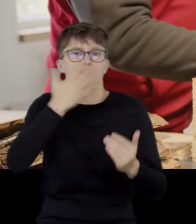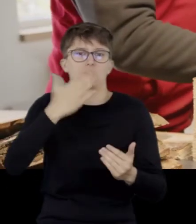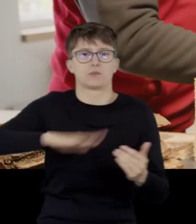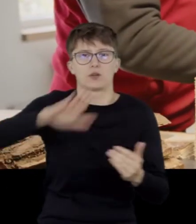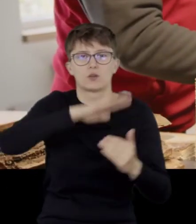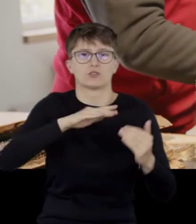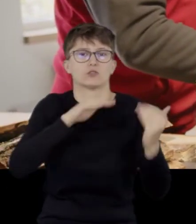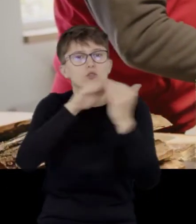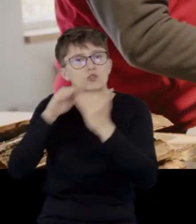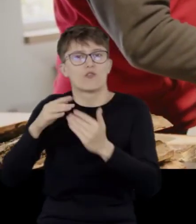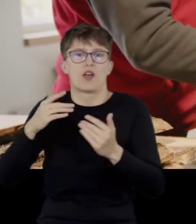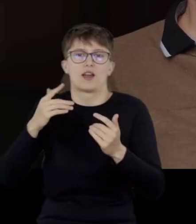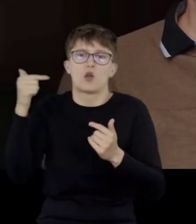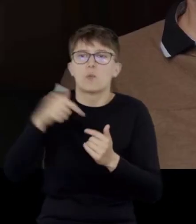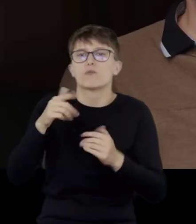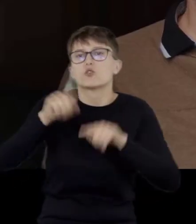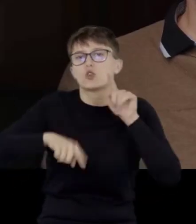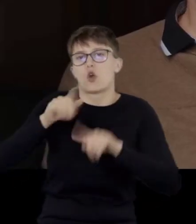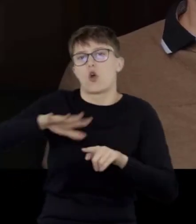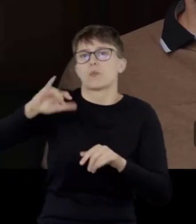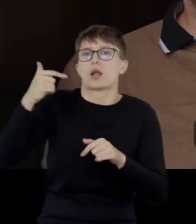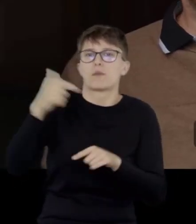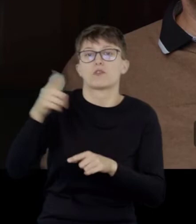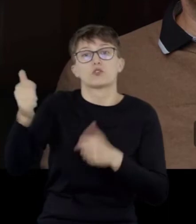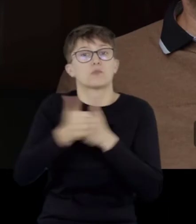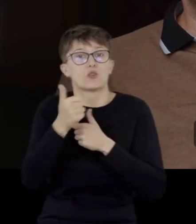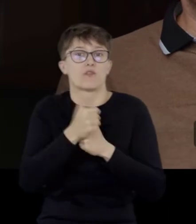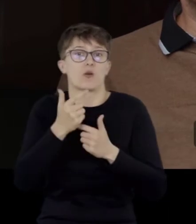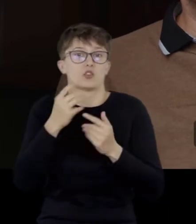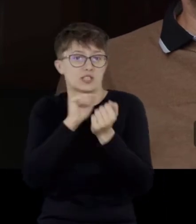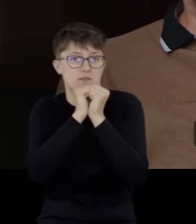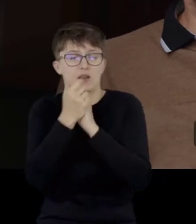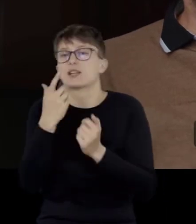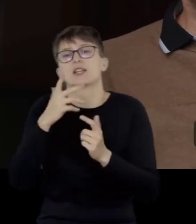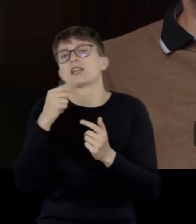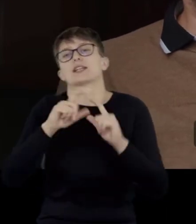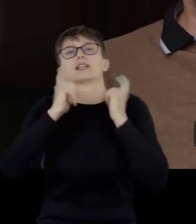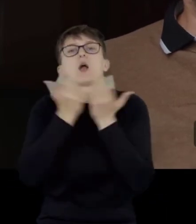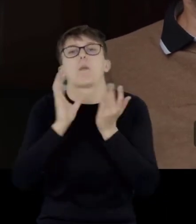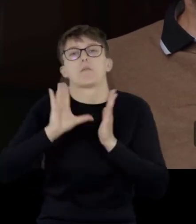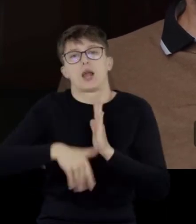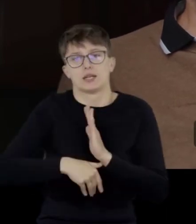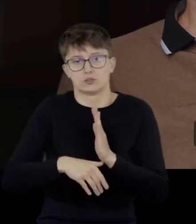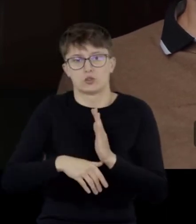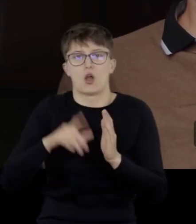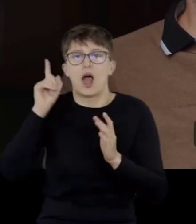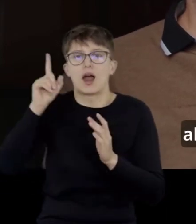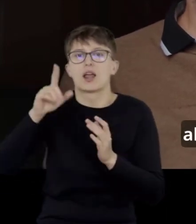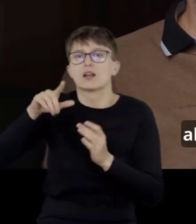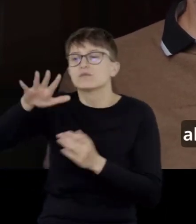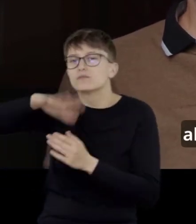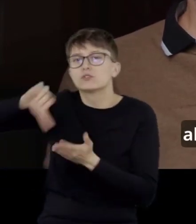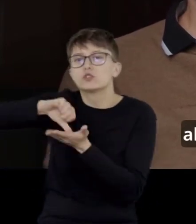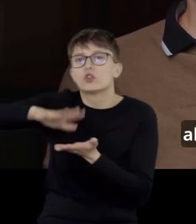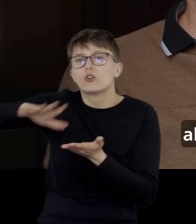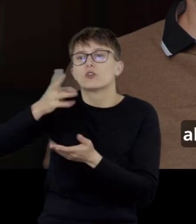społeczeństwo, dostosowali się do obowiązujących norm, no i to spowodowało, że zmienia się nie całe miasto, ale właśnie to